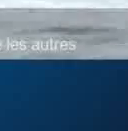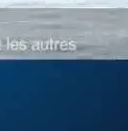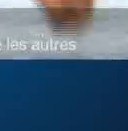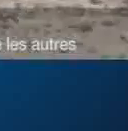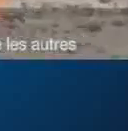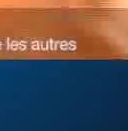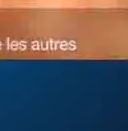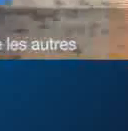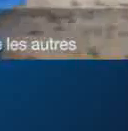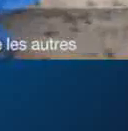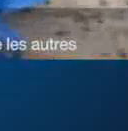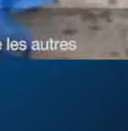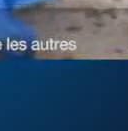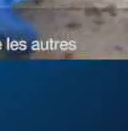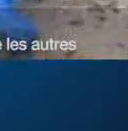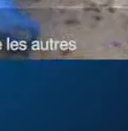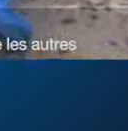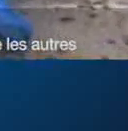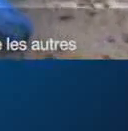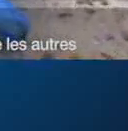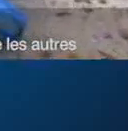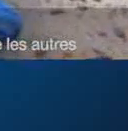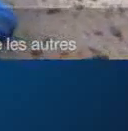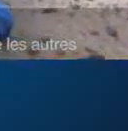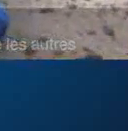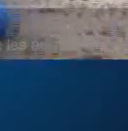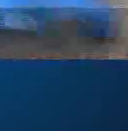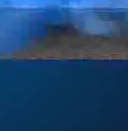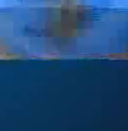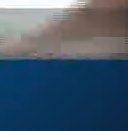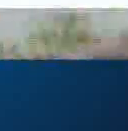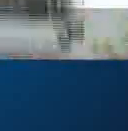homme poisson peut-être à découvrir dans quelques instants.